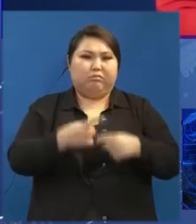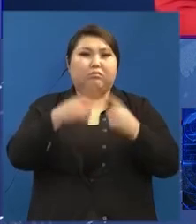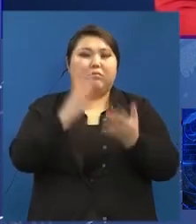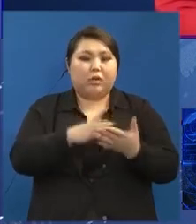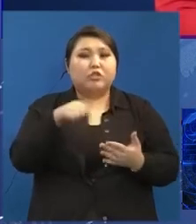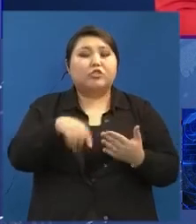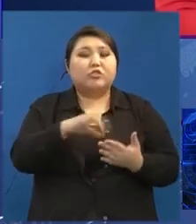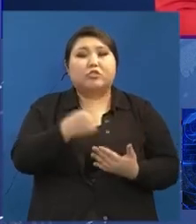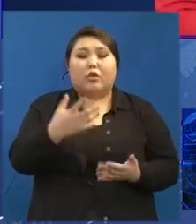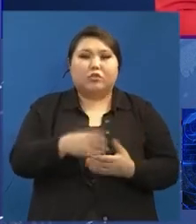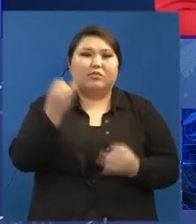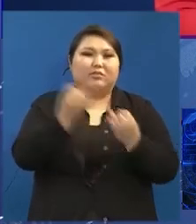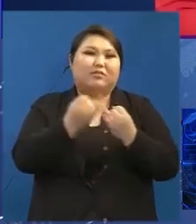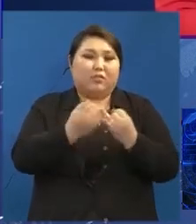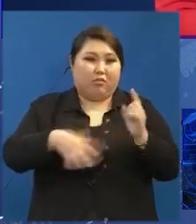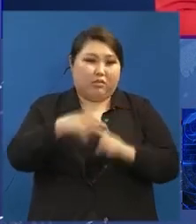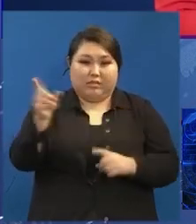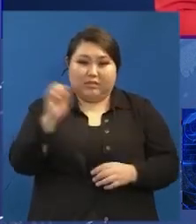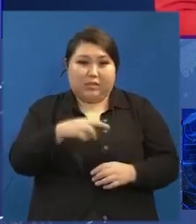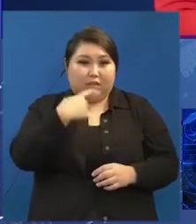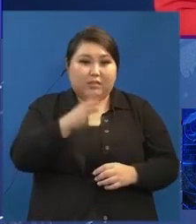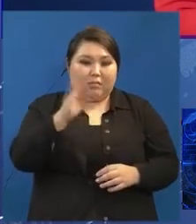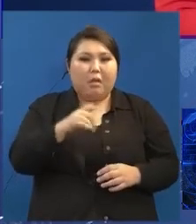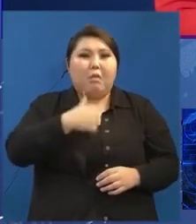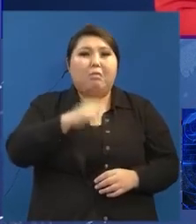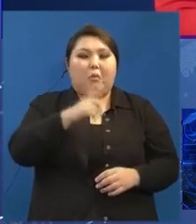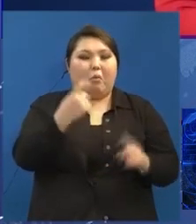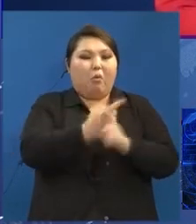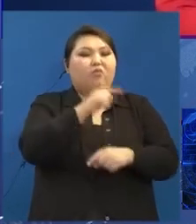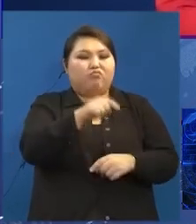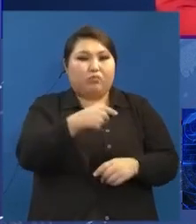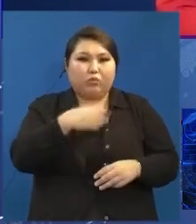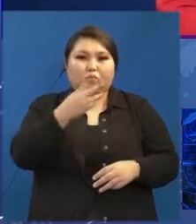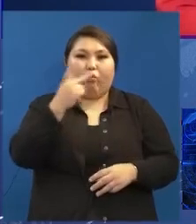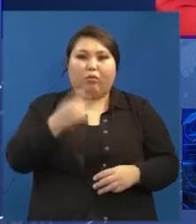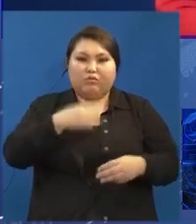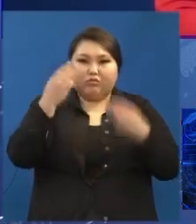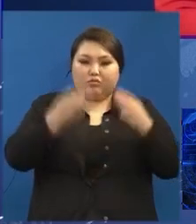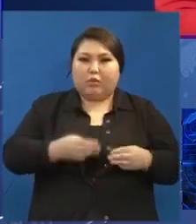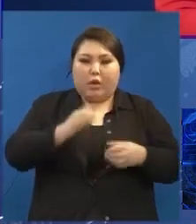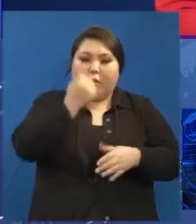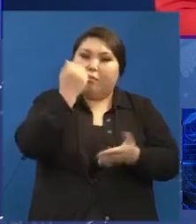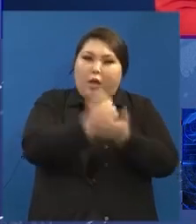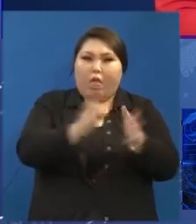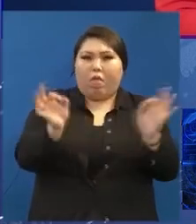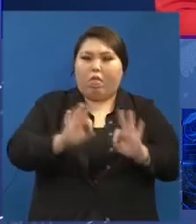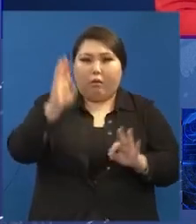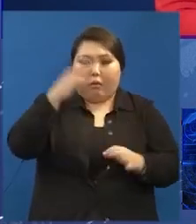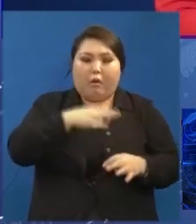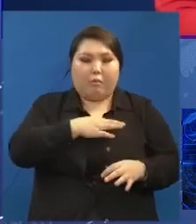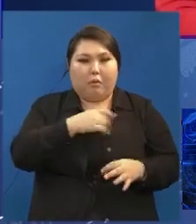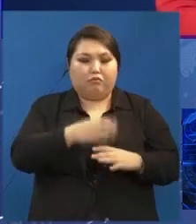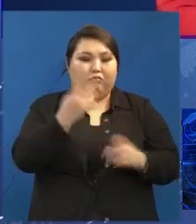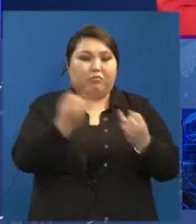боллоо. За үүний нэг нь бол сошиал орчин таны дурдж байгаагаар хин нэг буруутаа гэдгийг шүүхийн шийдвэрээр баталгаажуулаагүй тогтоогоогүй